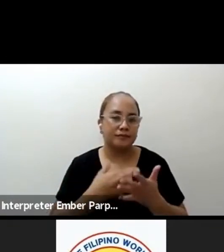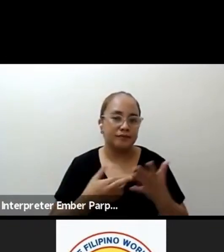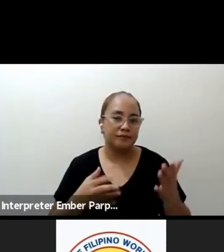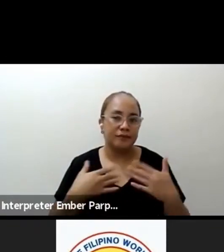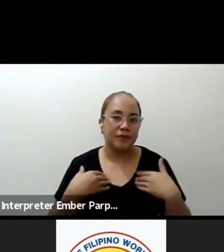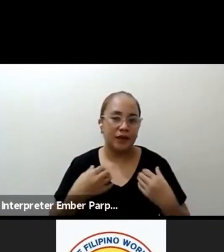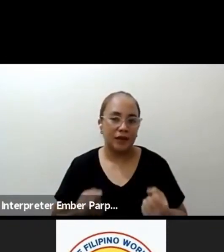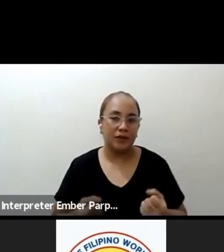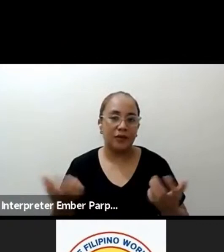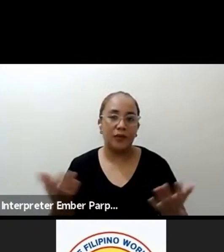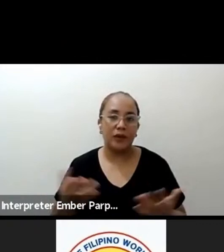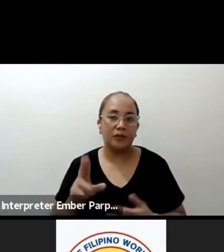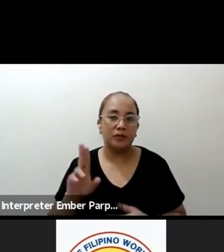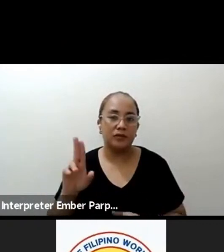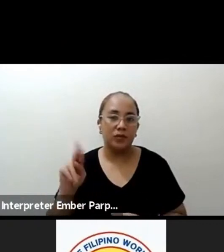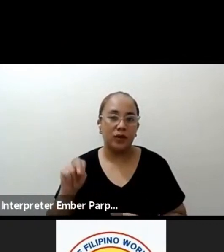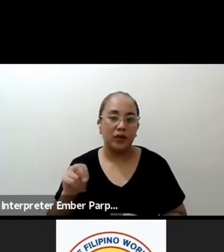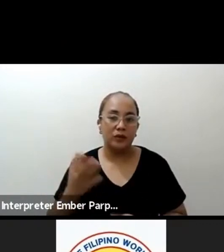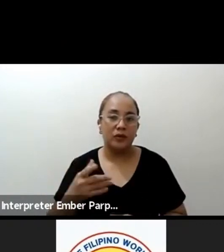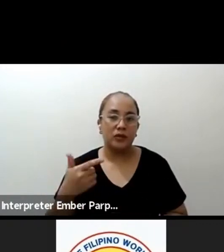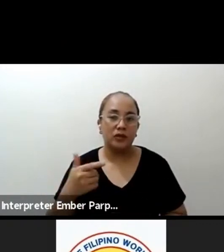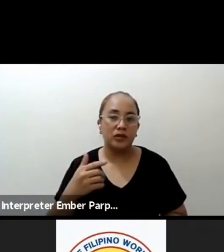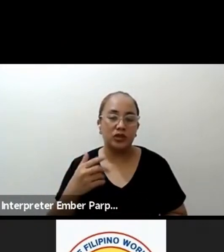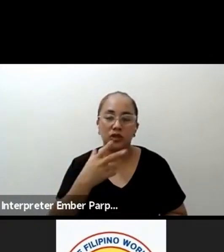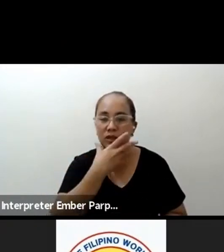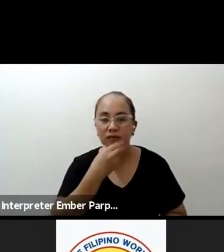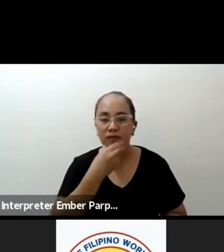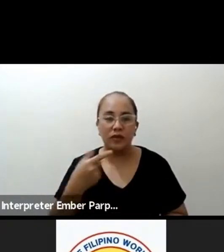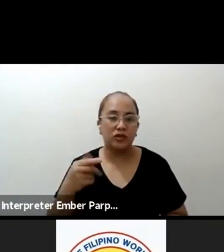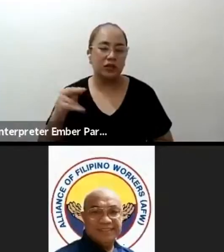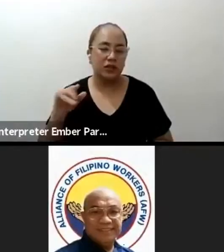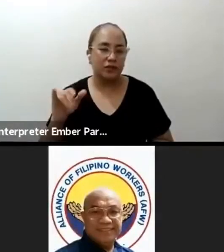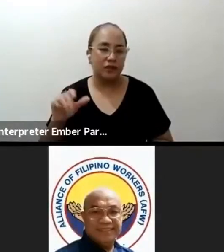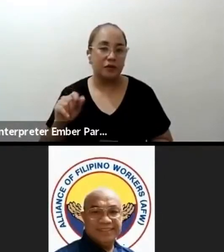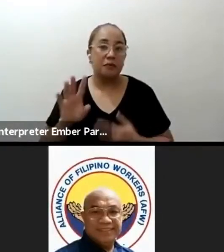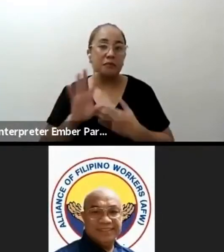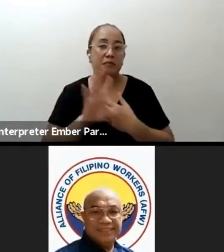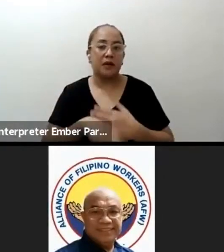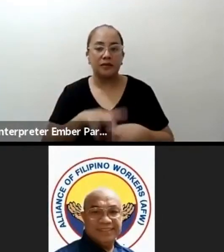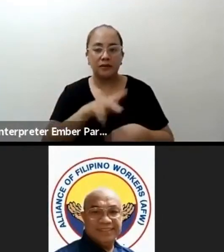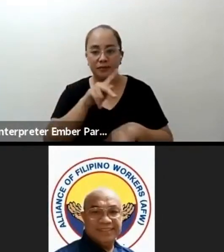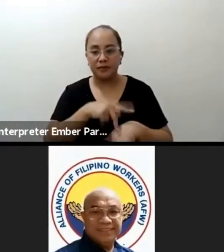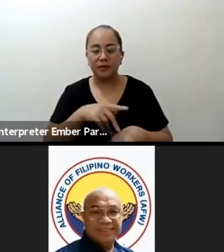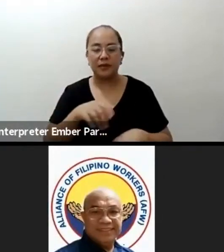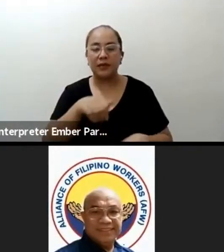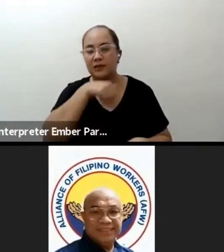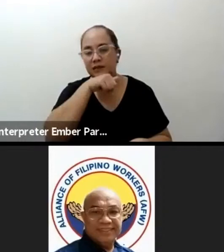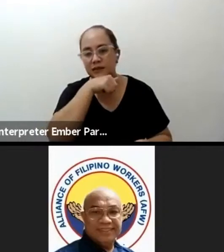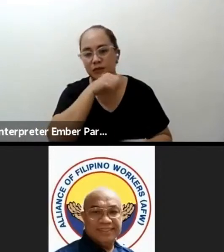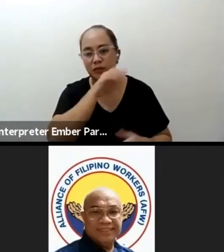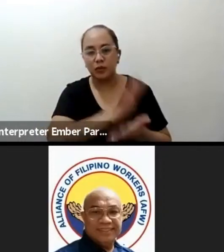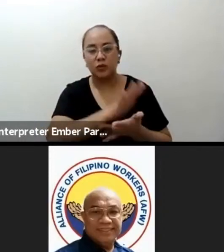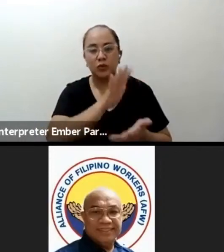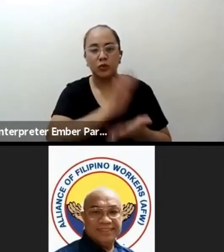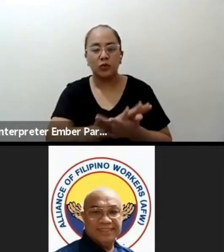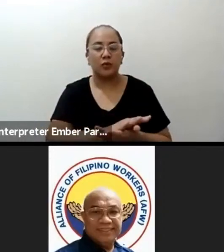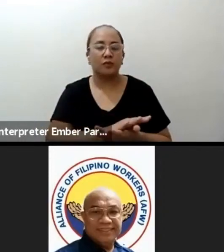sa Geneva. Tapos bumalik siya dito sa Pilipinas, naging dekano siya ng Ateneo School of Medicine and Public